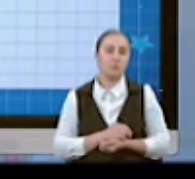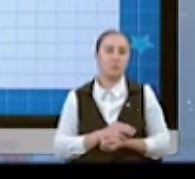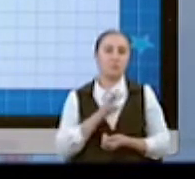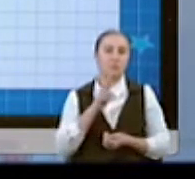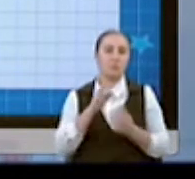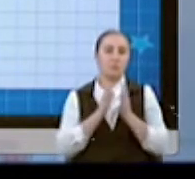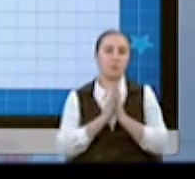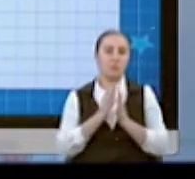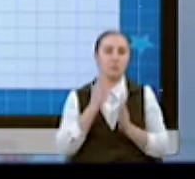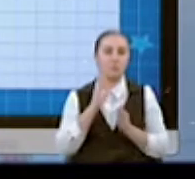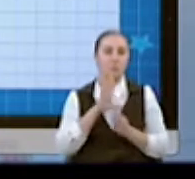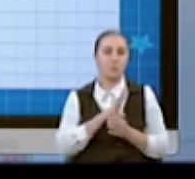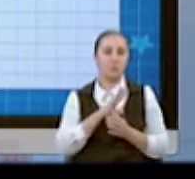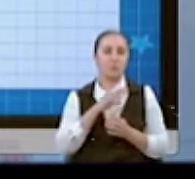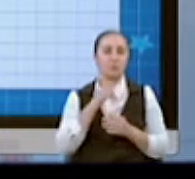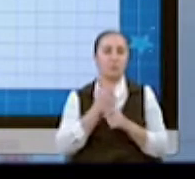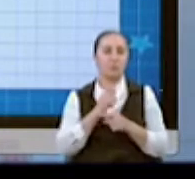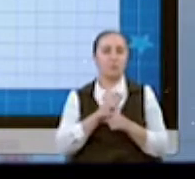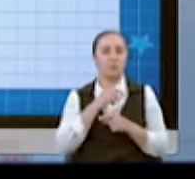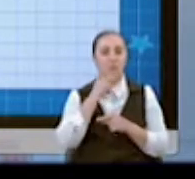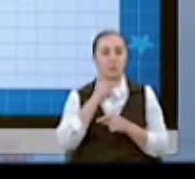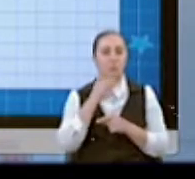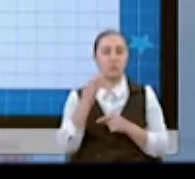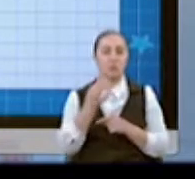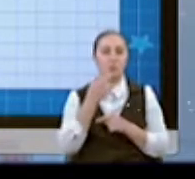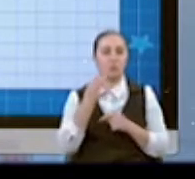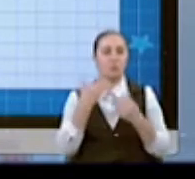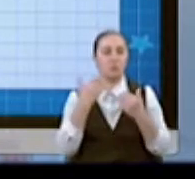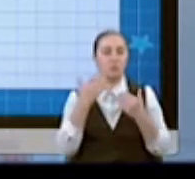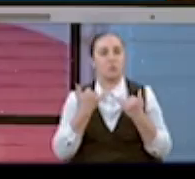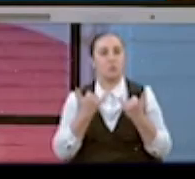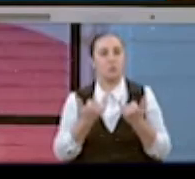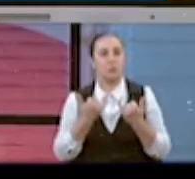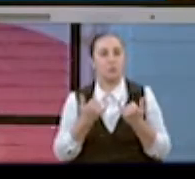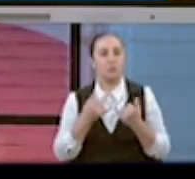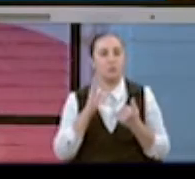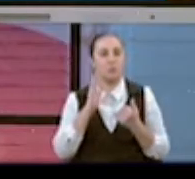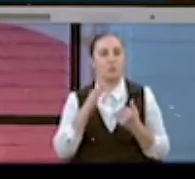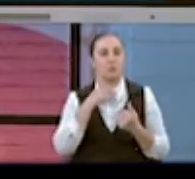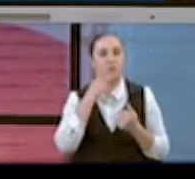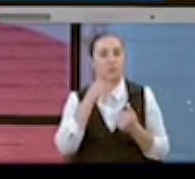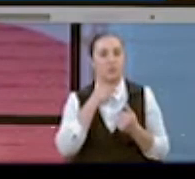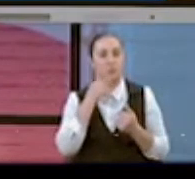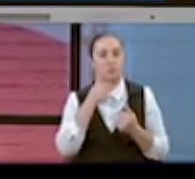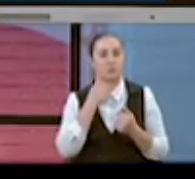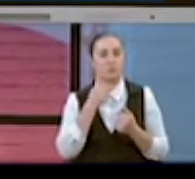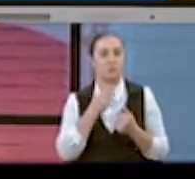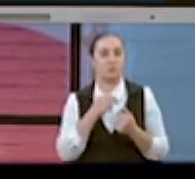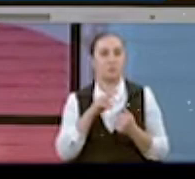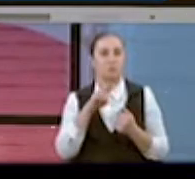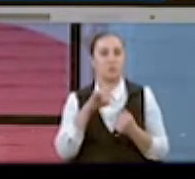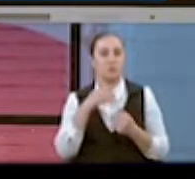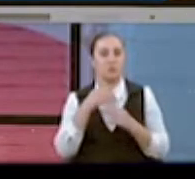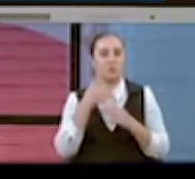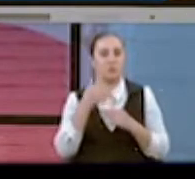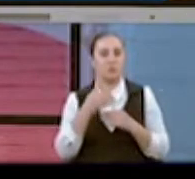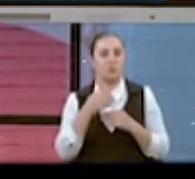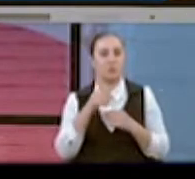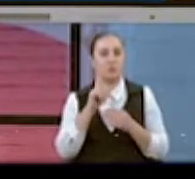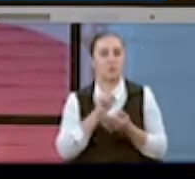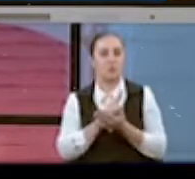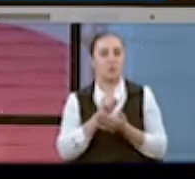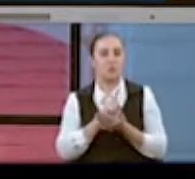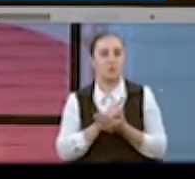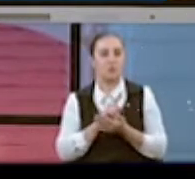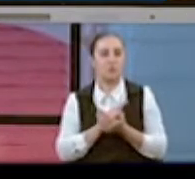Я прошу вас быть очень внимательными, чтобы ничего не упустить. Будьте внимательны. Перед вами